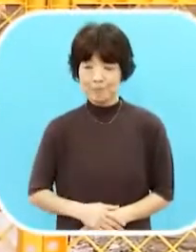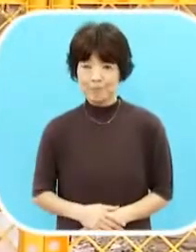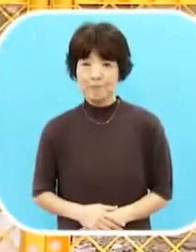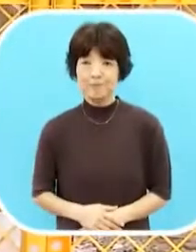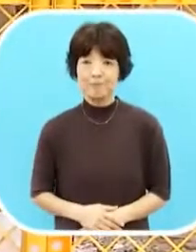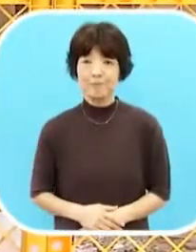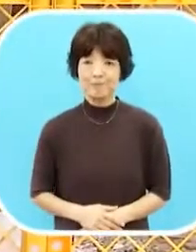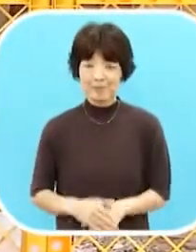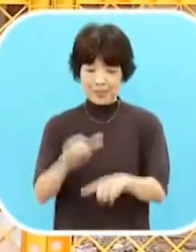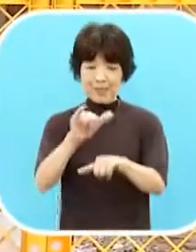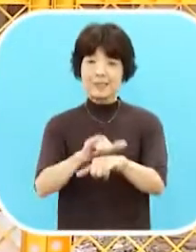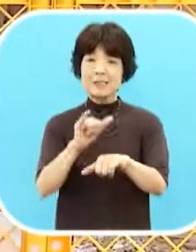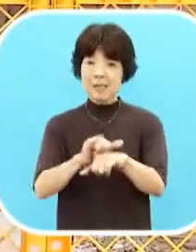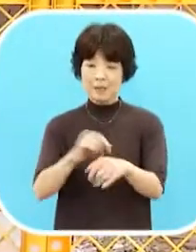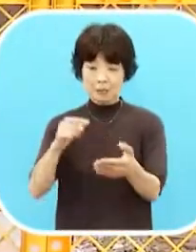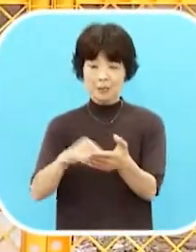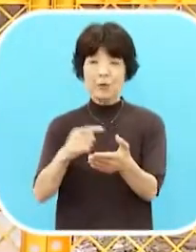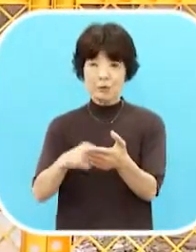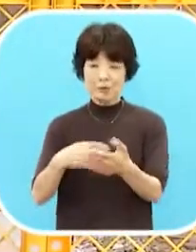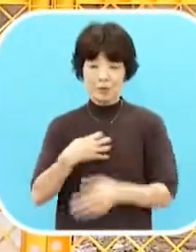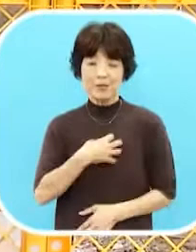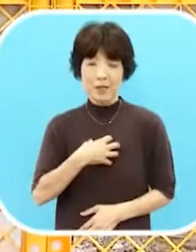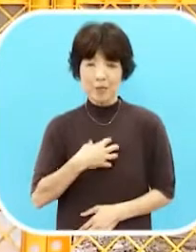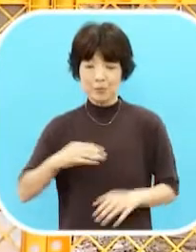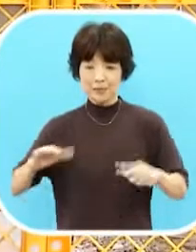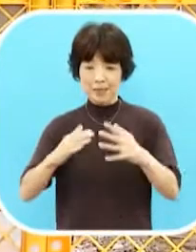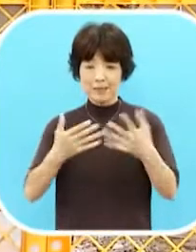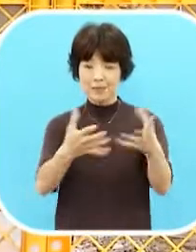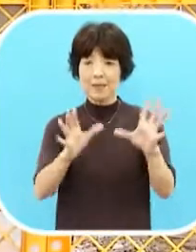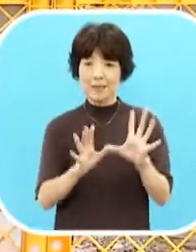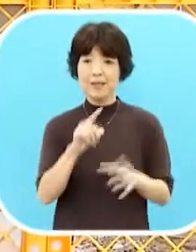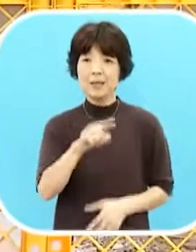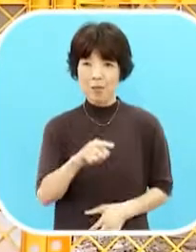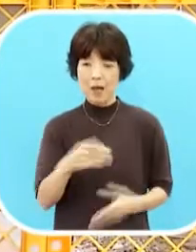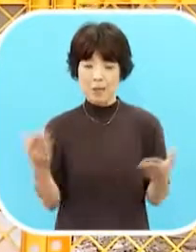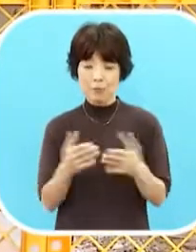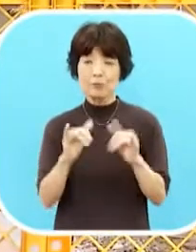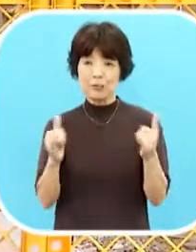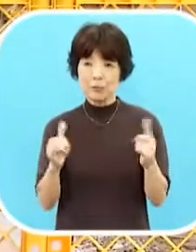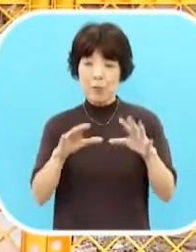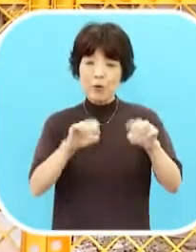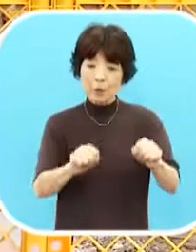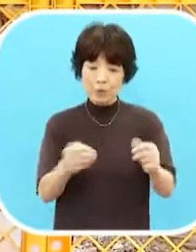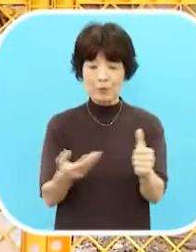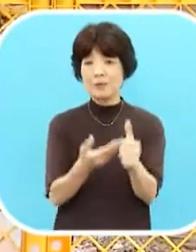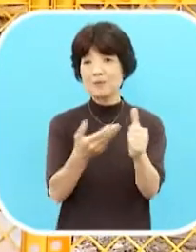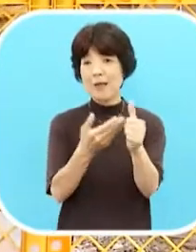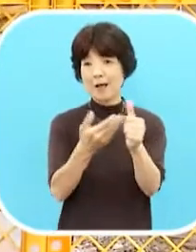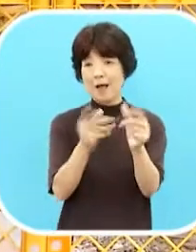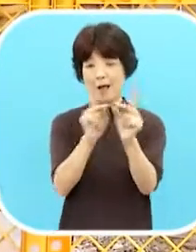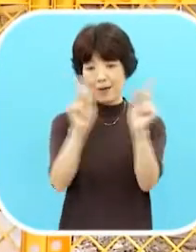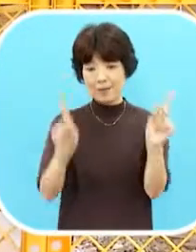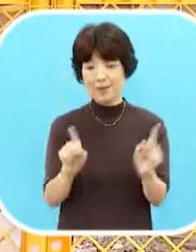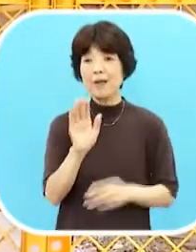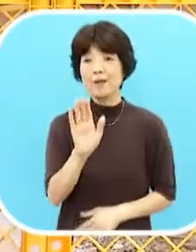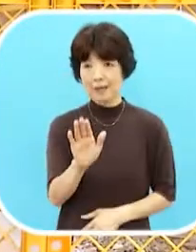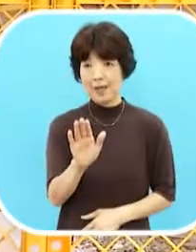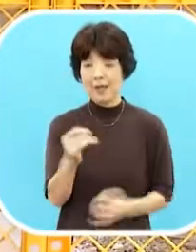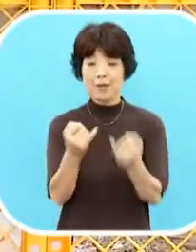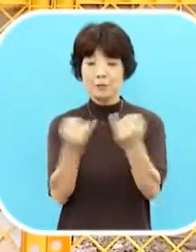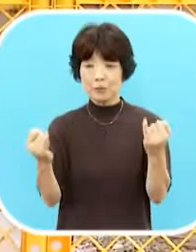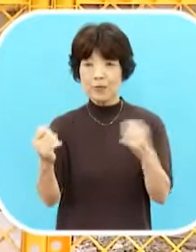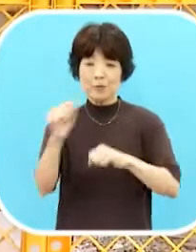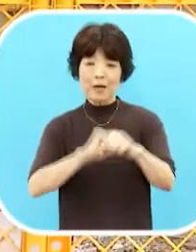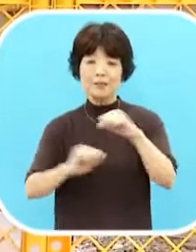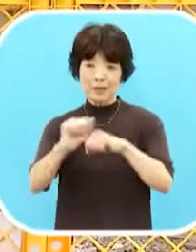言葉です。人材不足に悩む建設業界では担い手の確保、育成が喫緊の課題となっていて、女